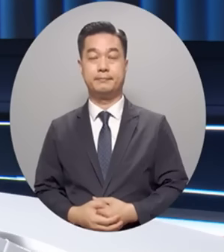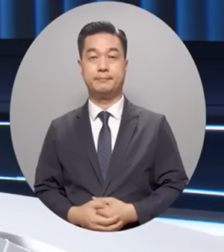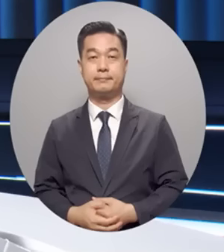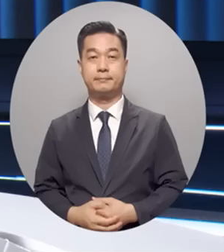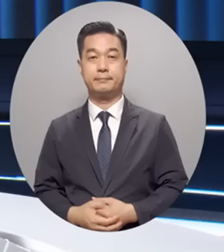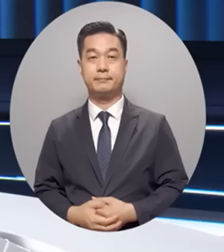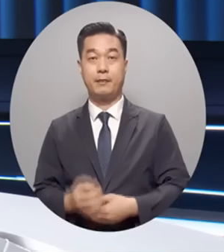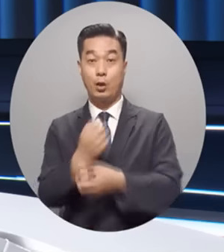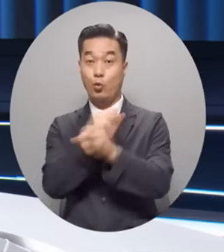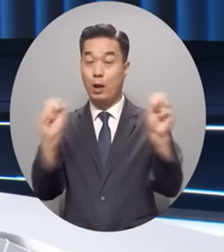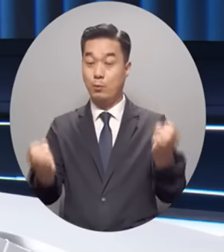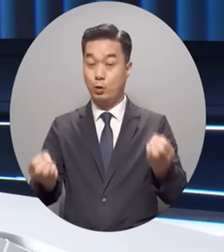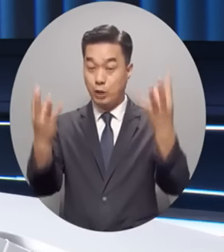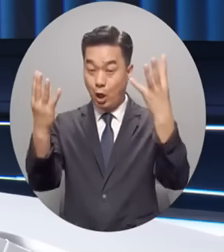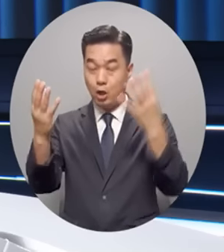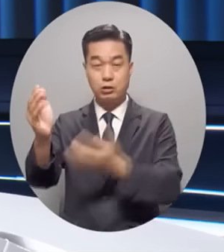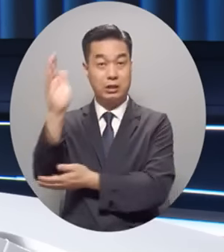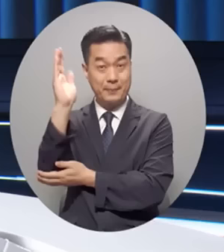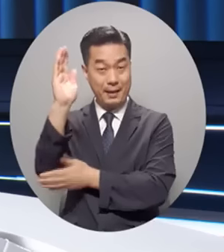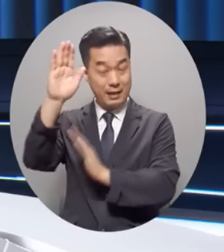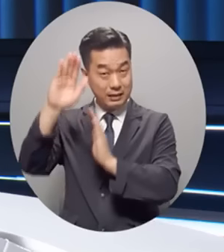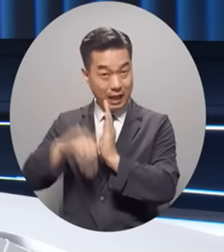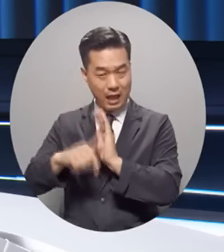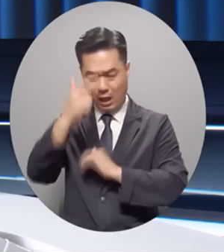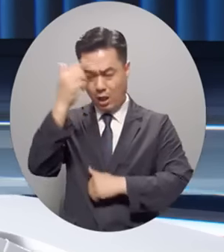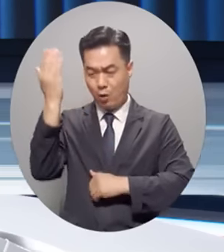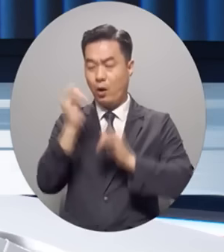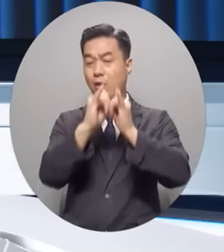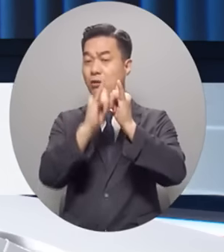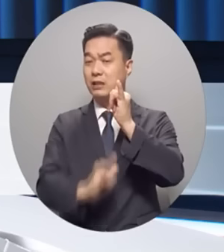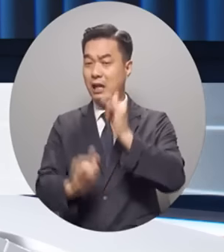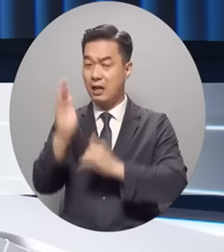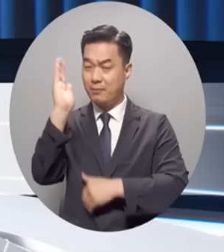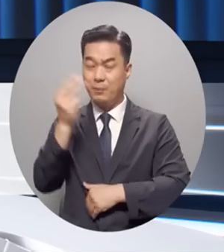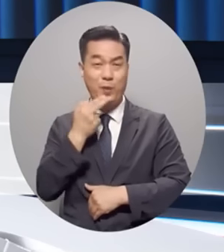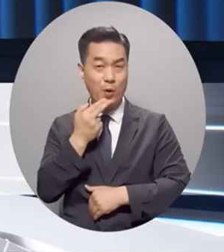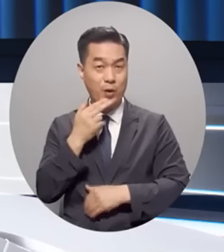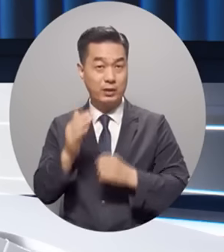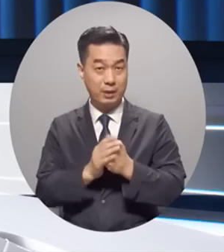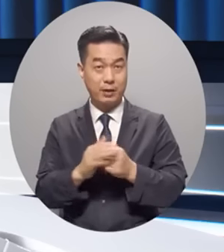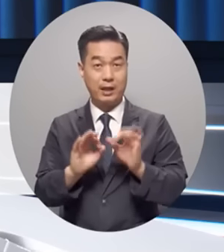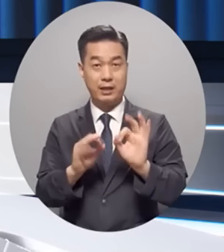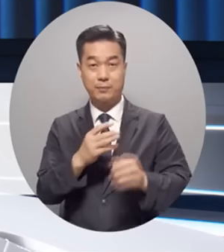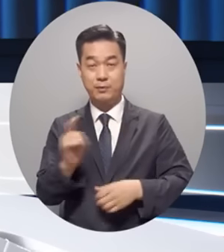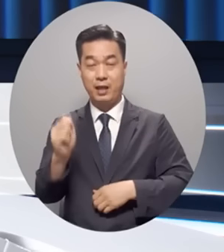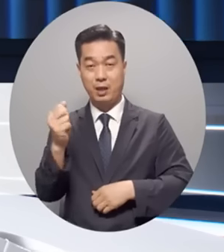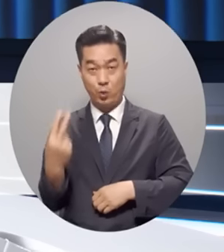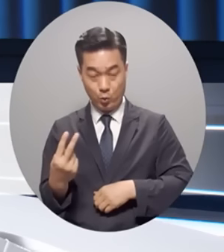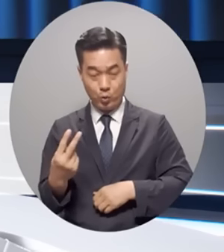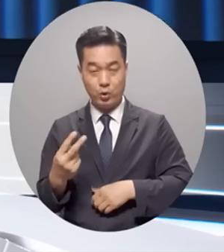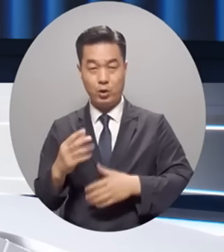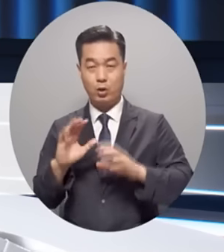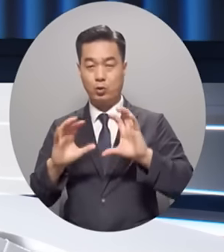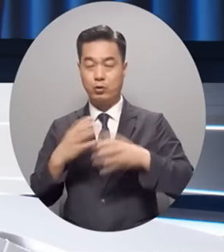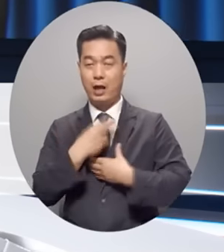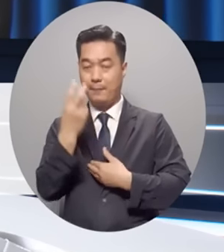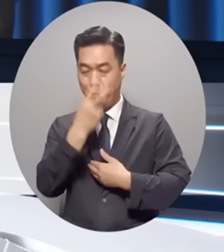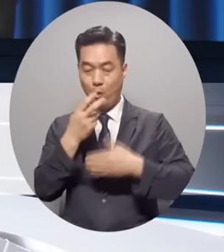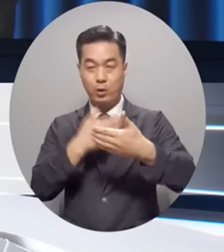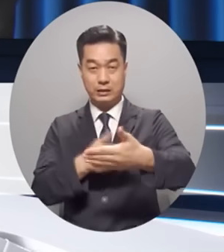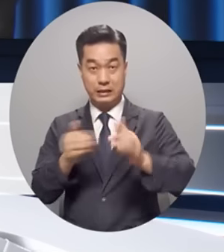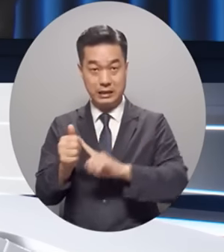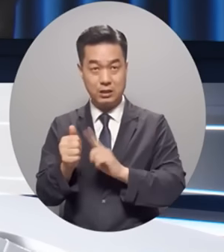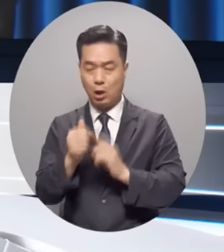광복절 경축사에서 과거사 언급이 없었던데 대해 김태효 국가안보실 차장이 중요한 건 일본의